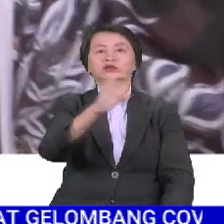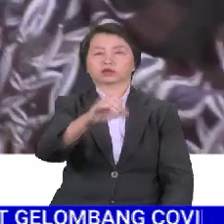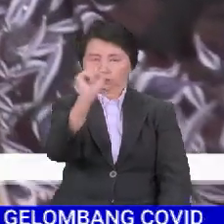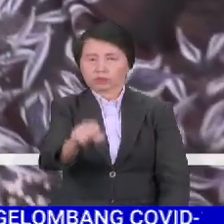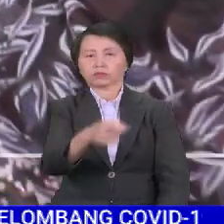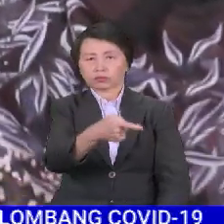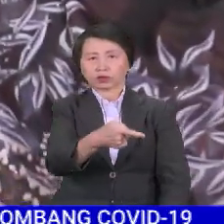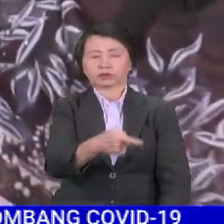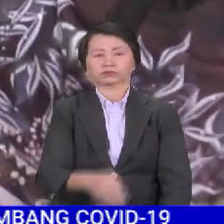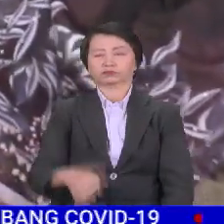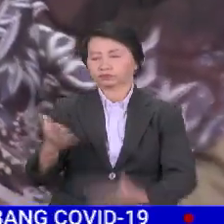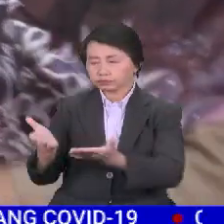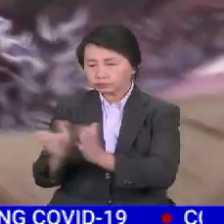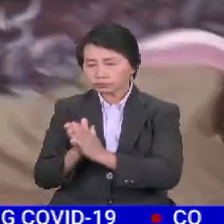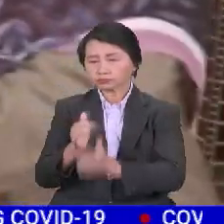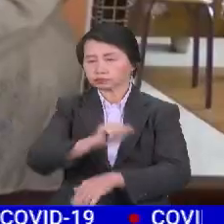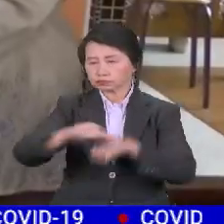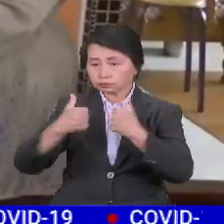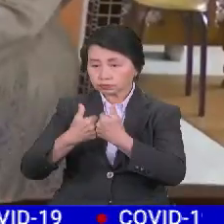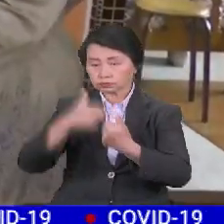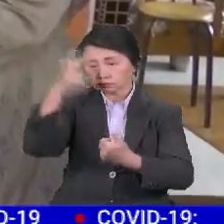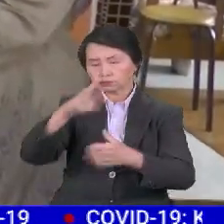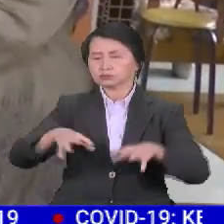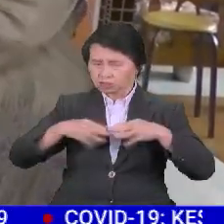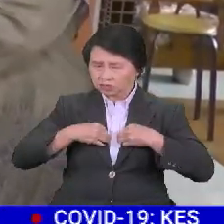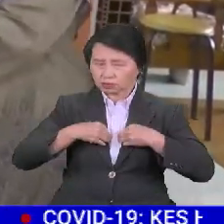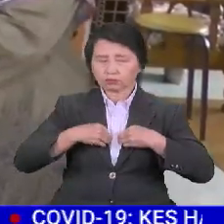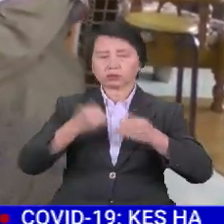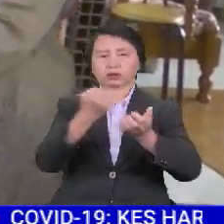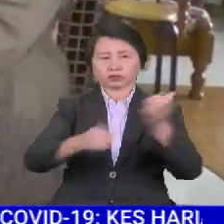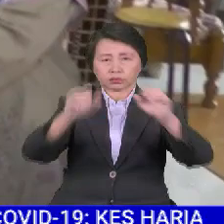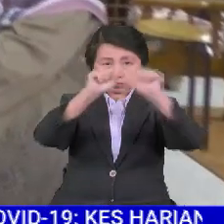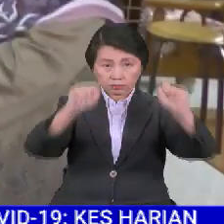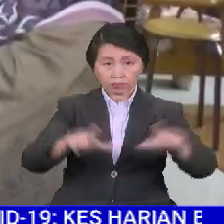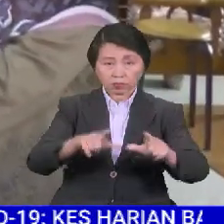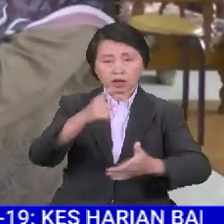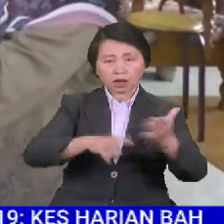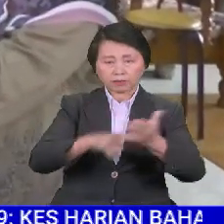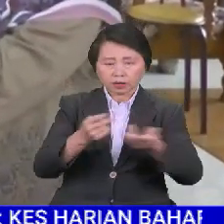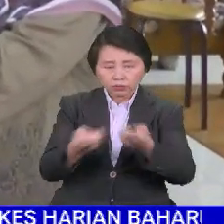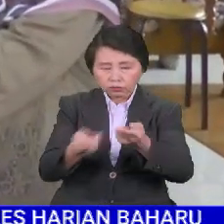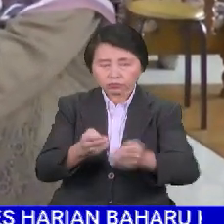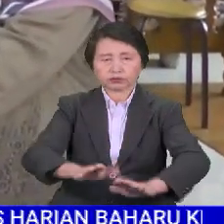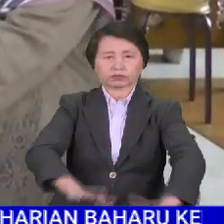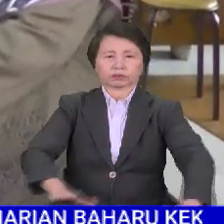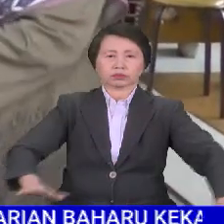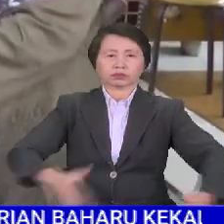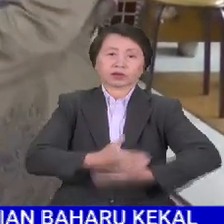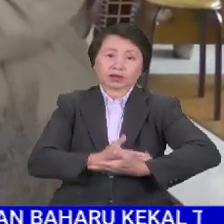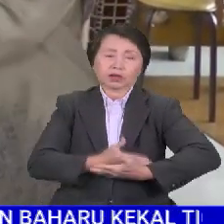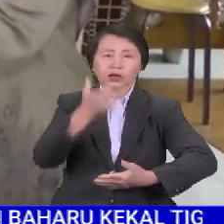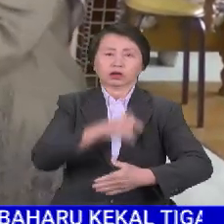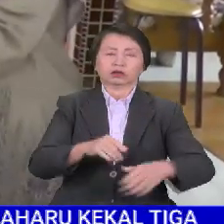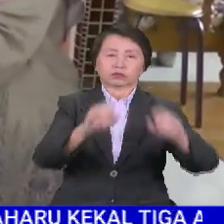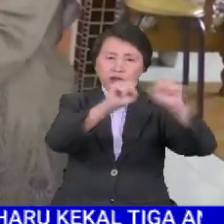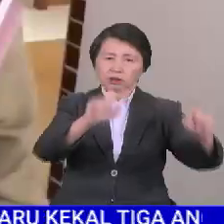Beliau meminta semua agensi kerajaan dan swasta supaya menerima sijil kelahiran untuk sebarang urusan kanak-kanak kerana dokumen